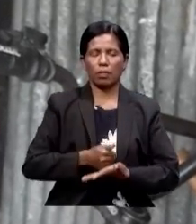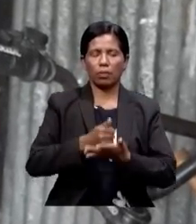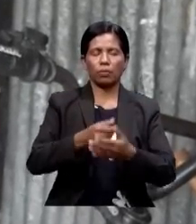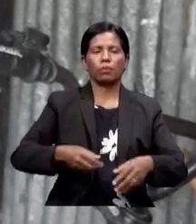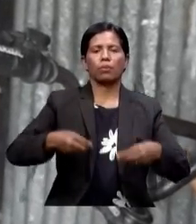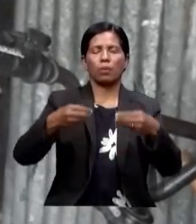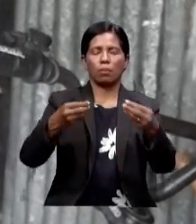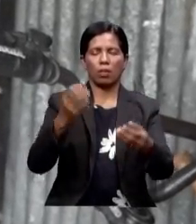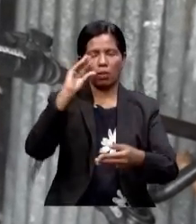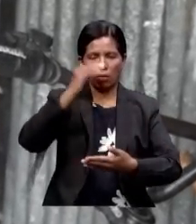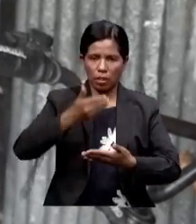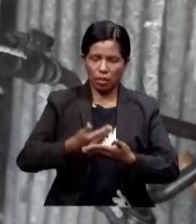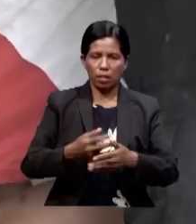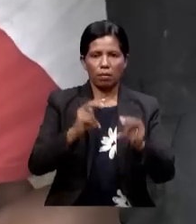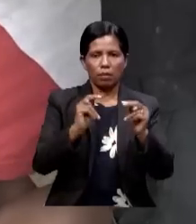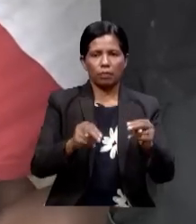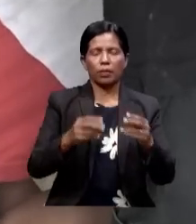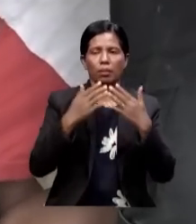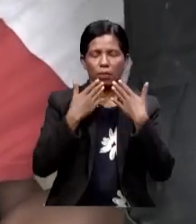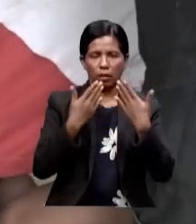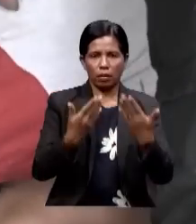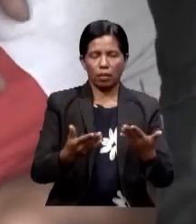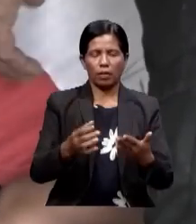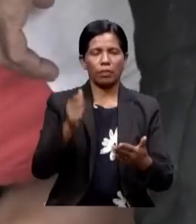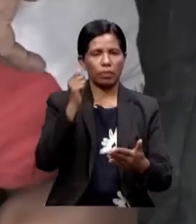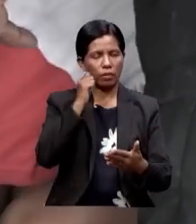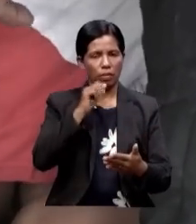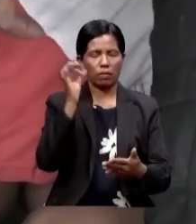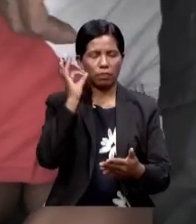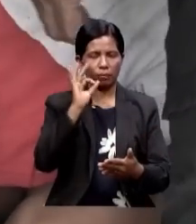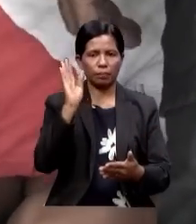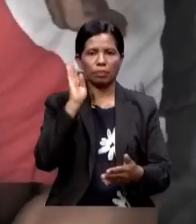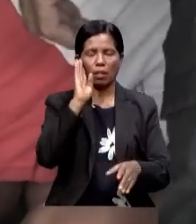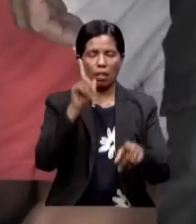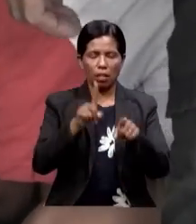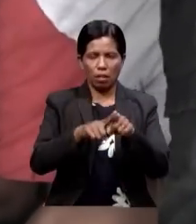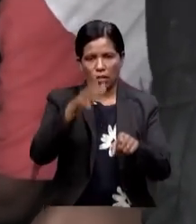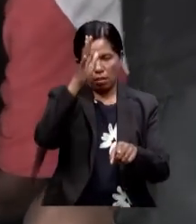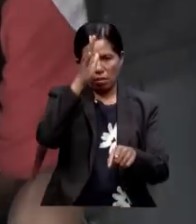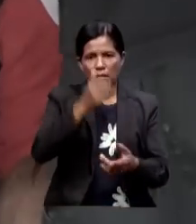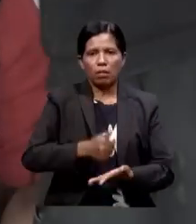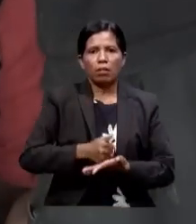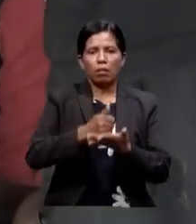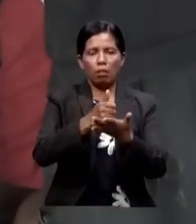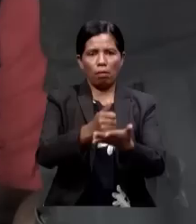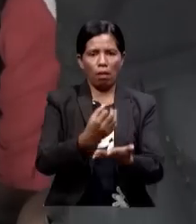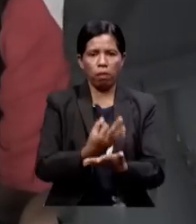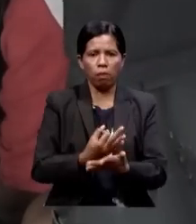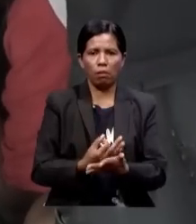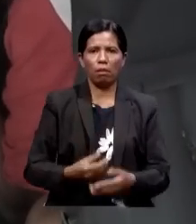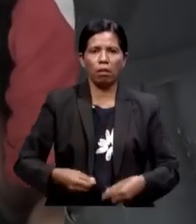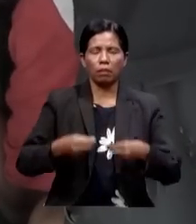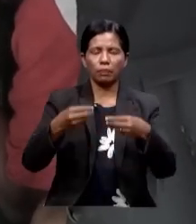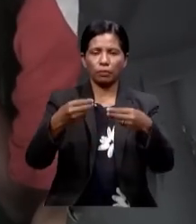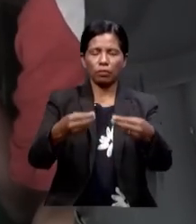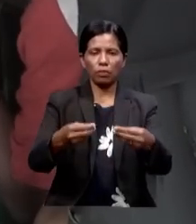ne precisa obrigado inang faluk ne nine bingaling no aman mak azuda osa ruma ba inang